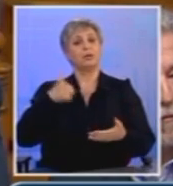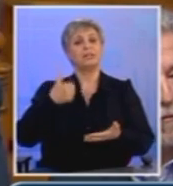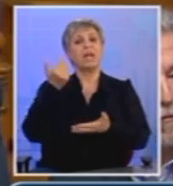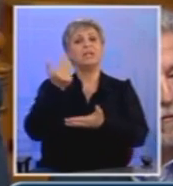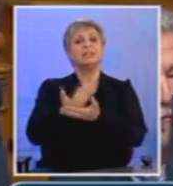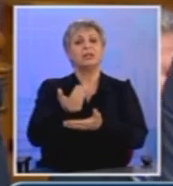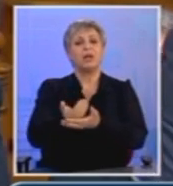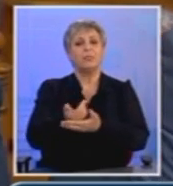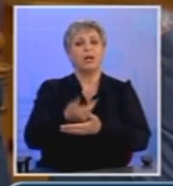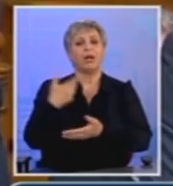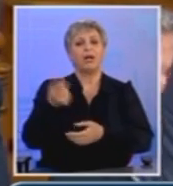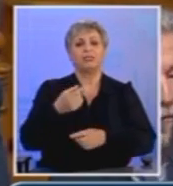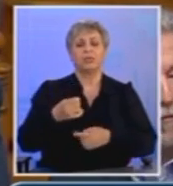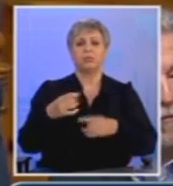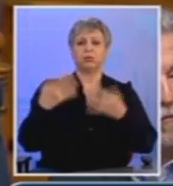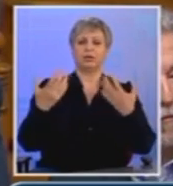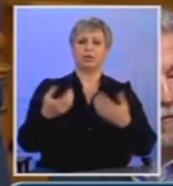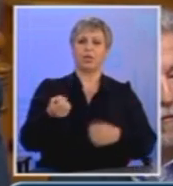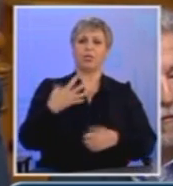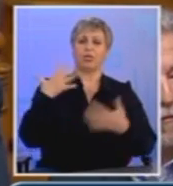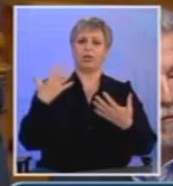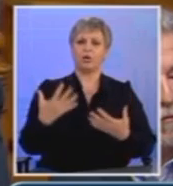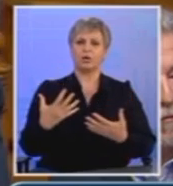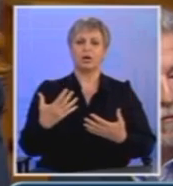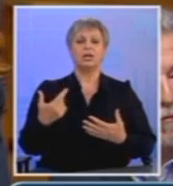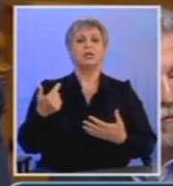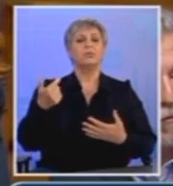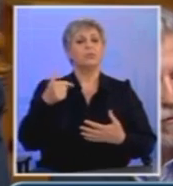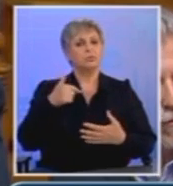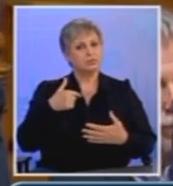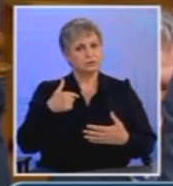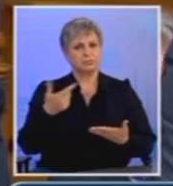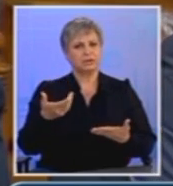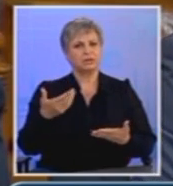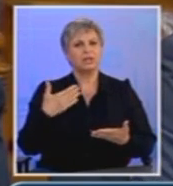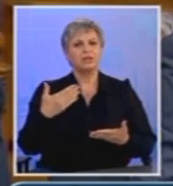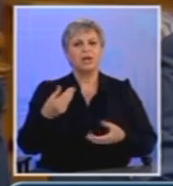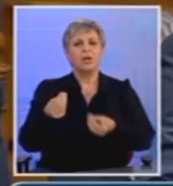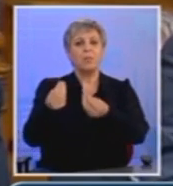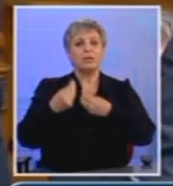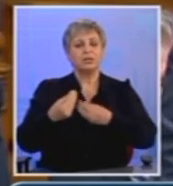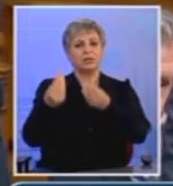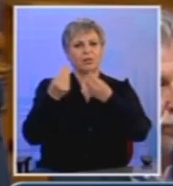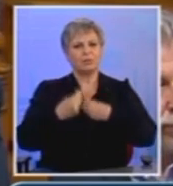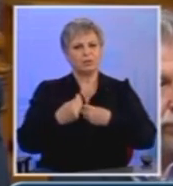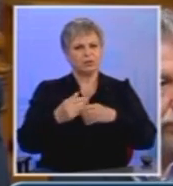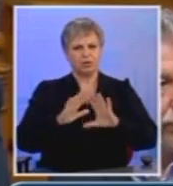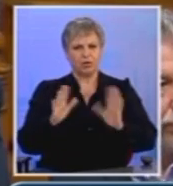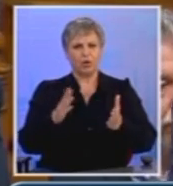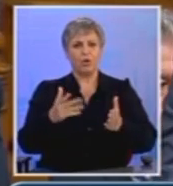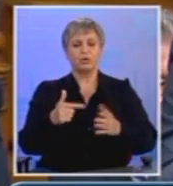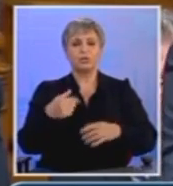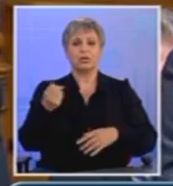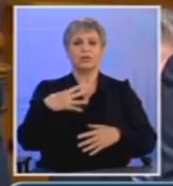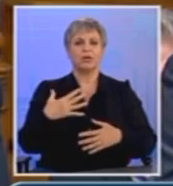ρέστα ένας λαός που ζητάει αλληλεγγύη όταν του δίνουμε απλόχερα όμως αυτό που μας δίναν τόσα χρόνια και συνεχίζουν να μας